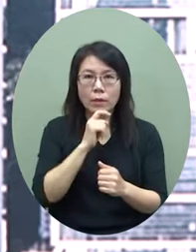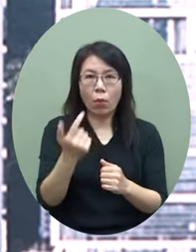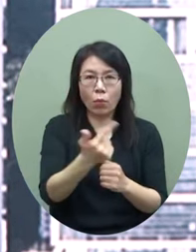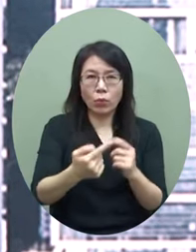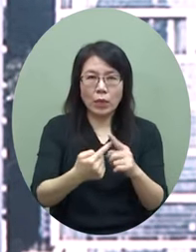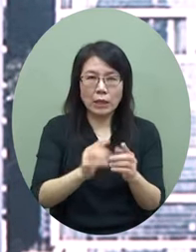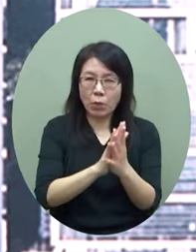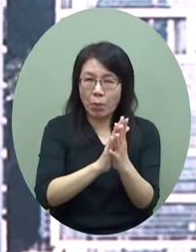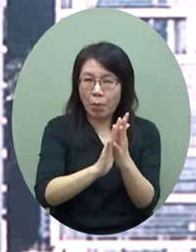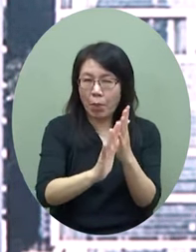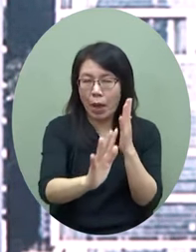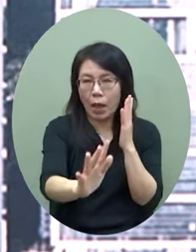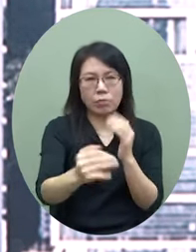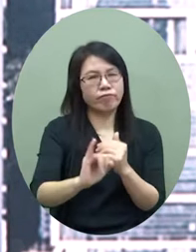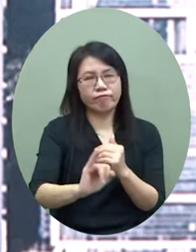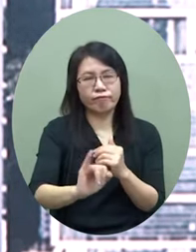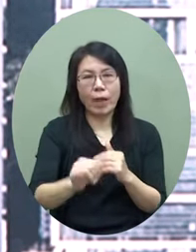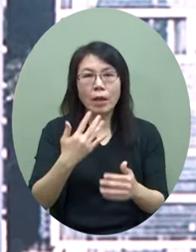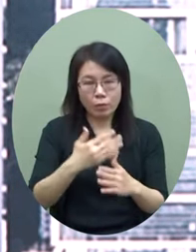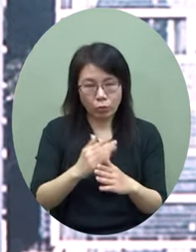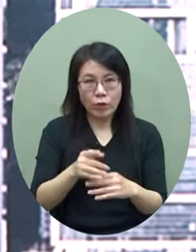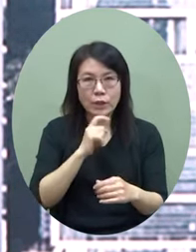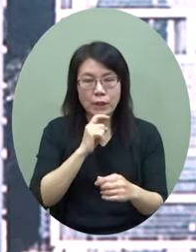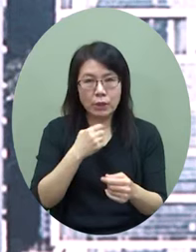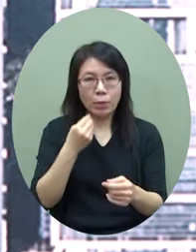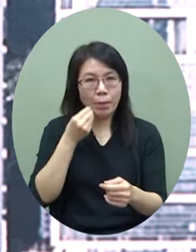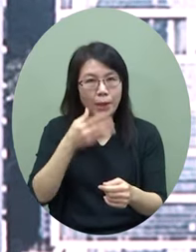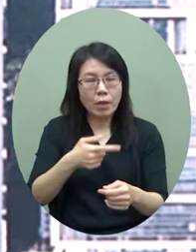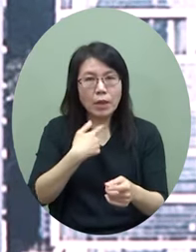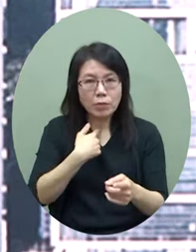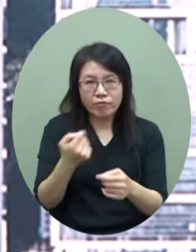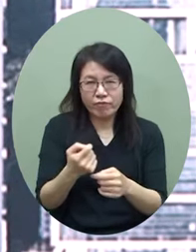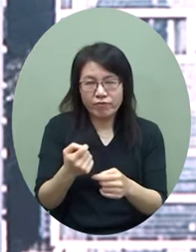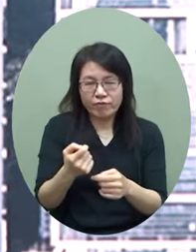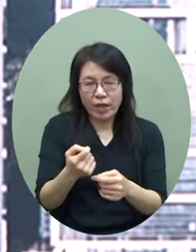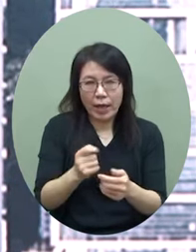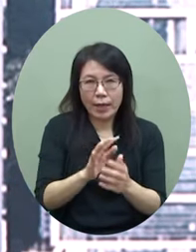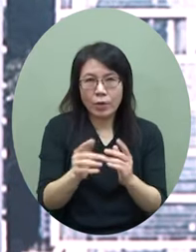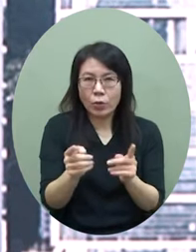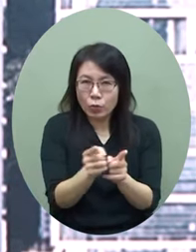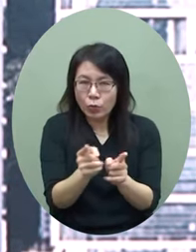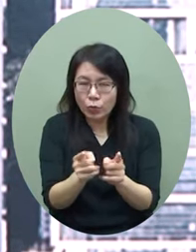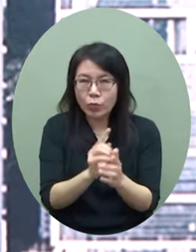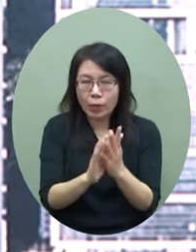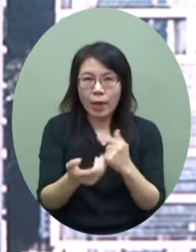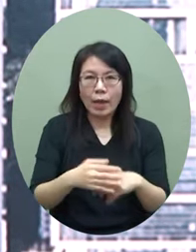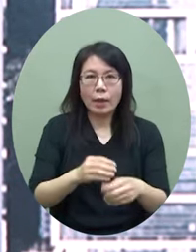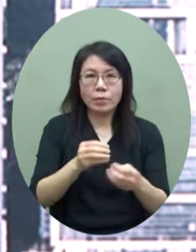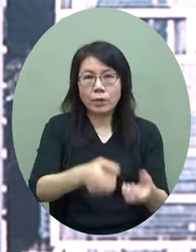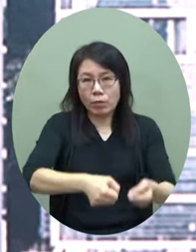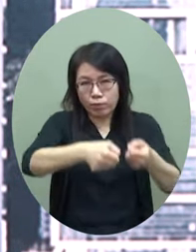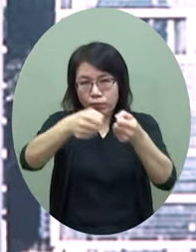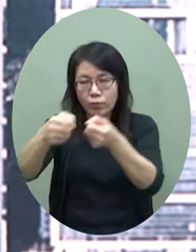長龍去檢測所以能力是遠超所需的他們之後回到化驗所